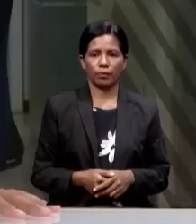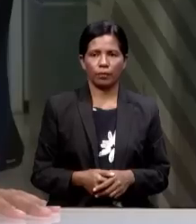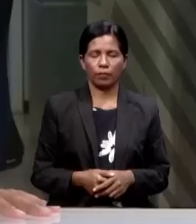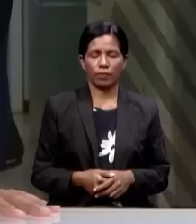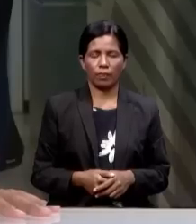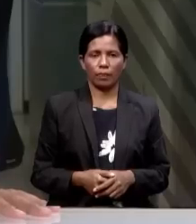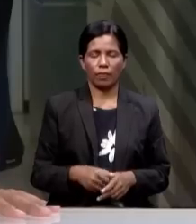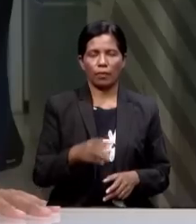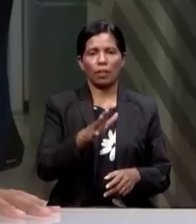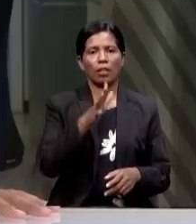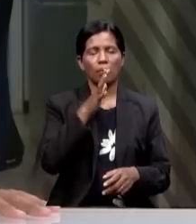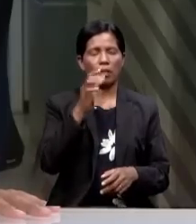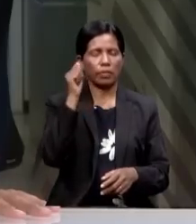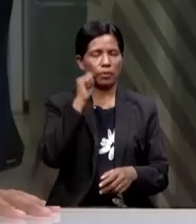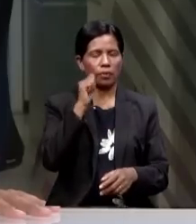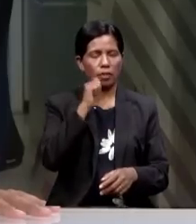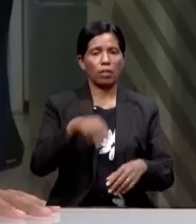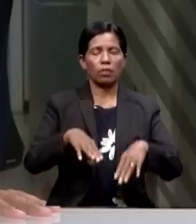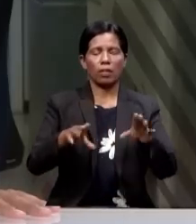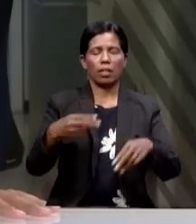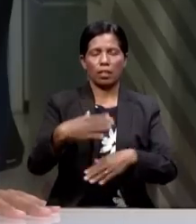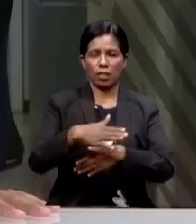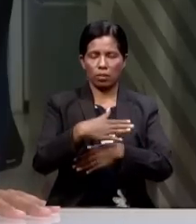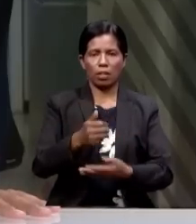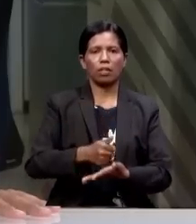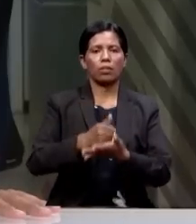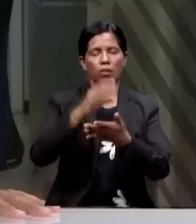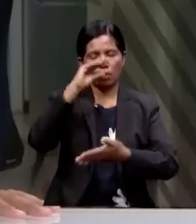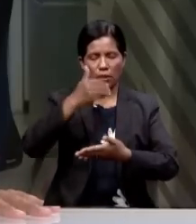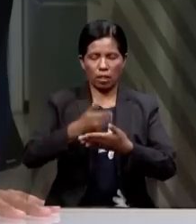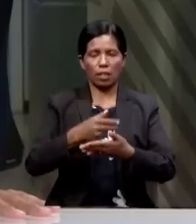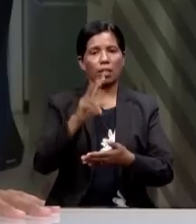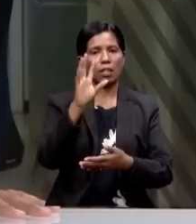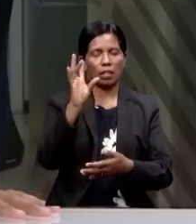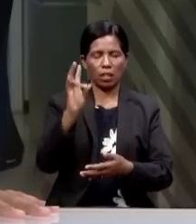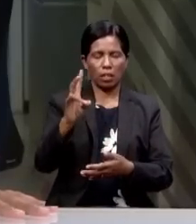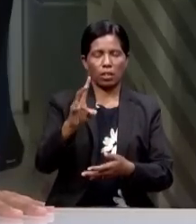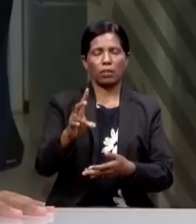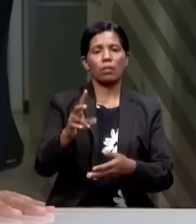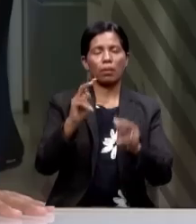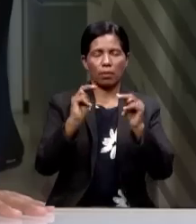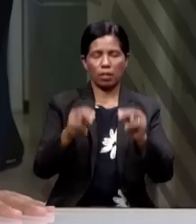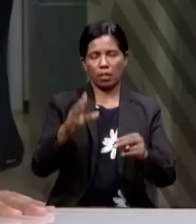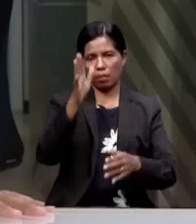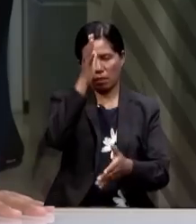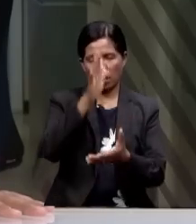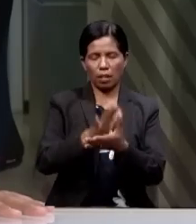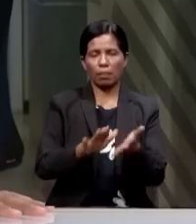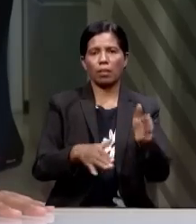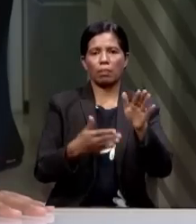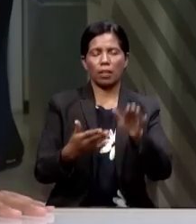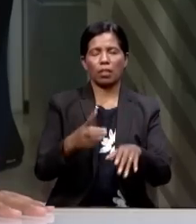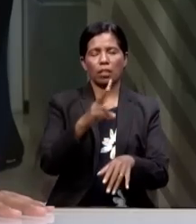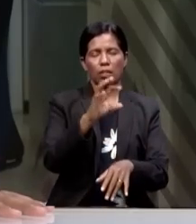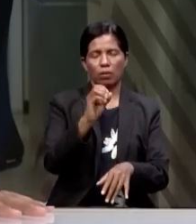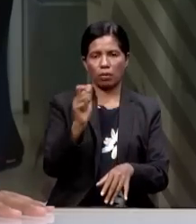Inan falok zusta Suarez Almeida fanikan hode sustenta uan nain hitu nia necessidade tambah lain mate hetina rihun rua sarisensia. Ata tena